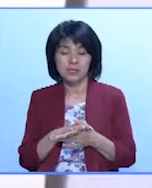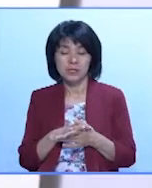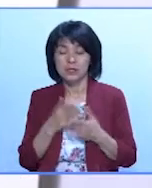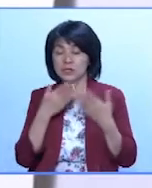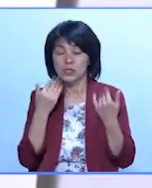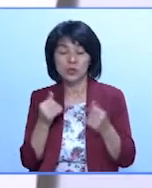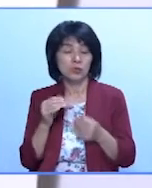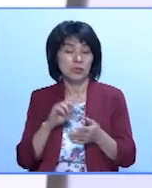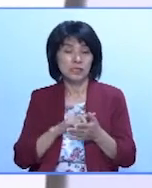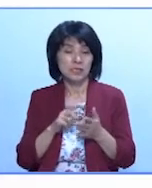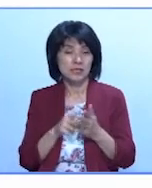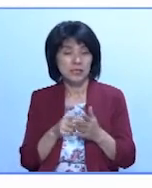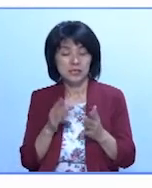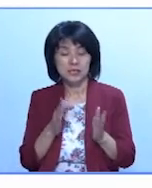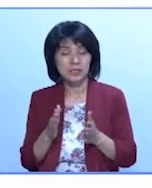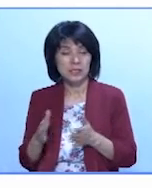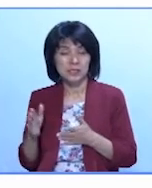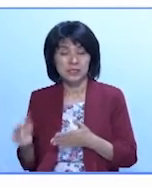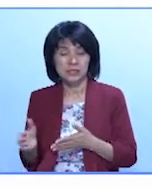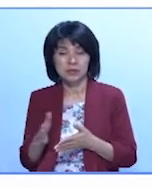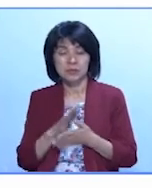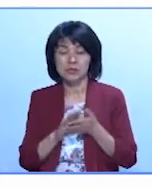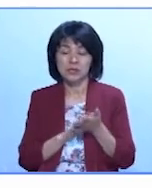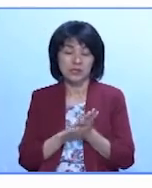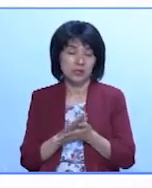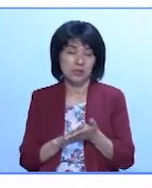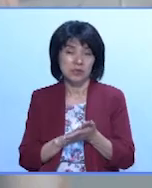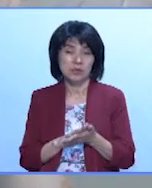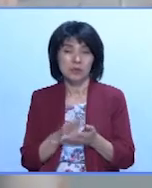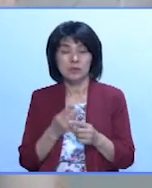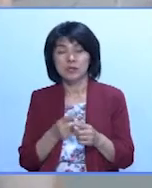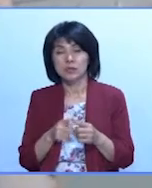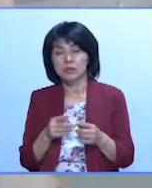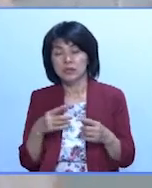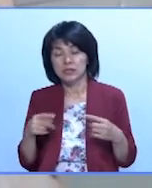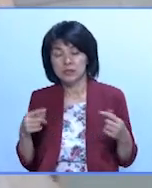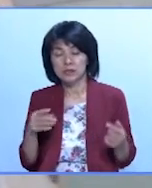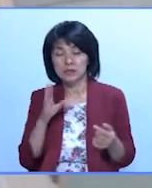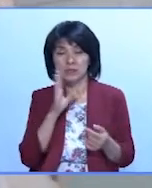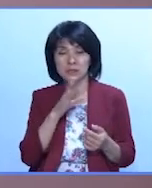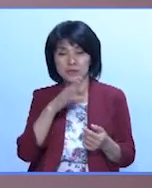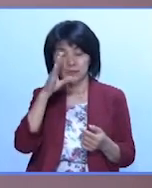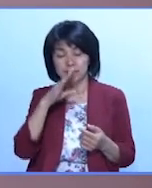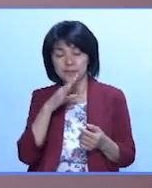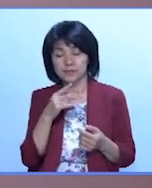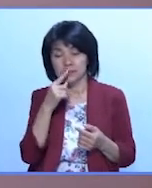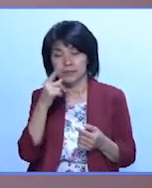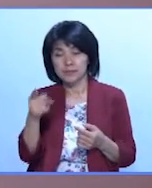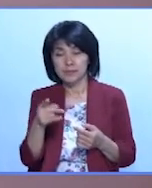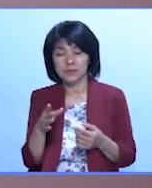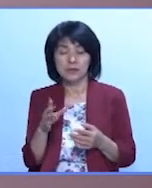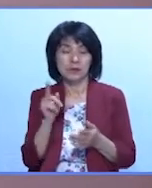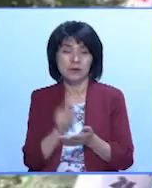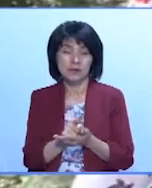Жаңа балабақшаның ашылуы ең алдымен жергілікті тұрғындар үшін қолайлы. Себебі кейбір ата-аналар балаларын алыста орналасқан балабақшаға